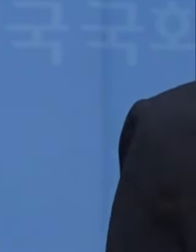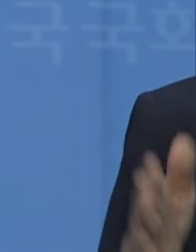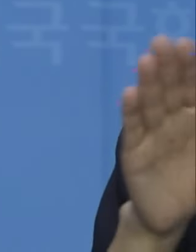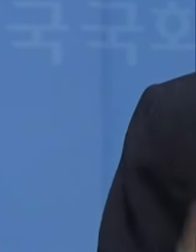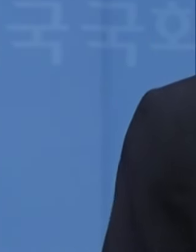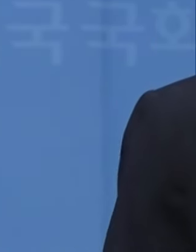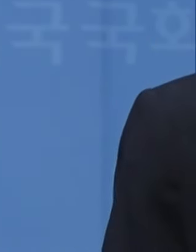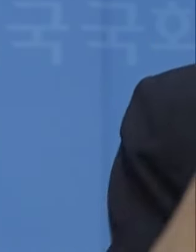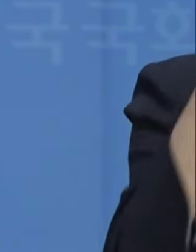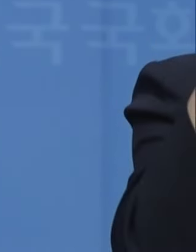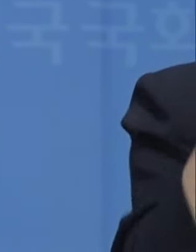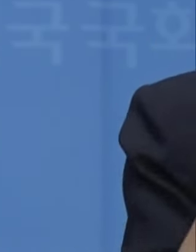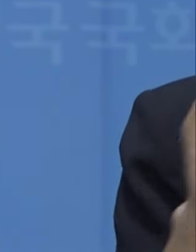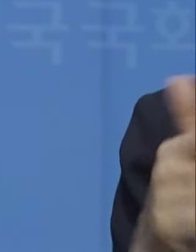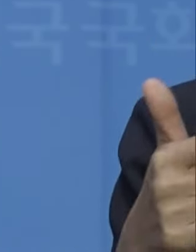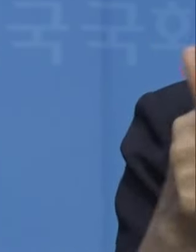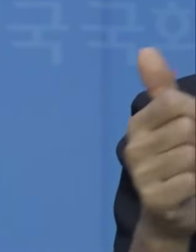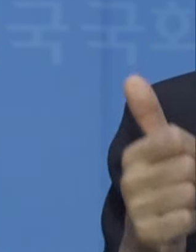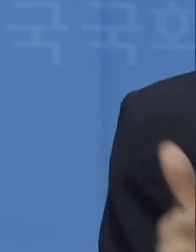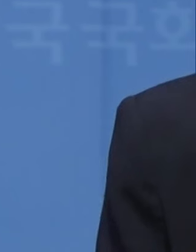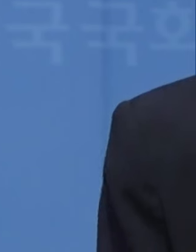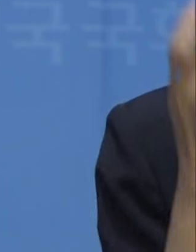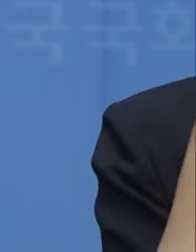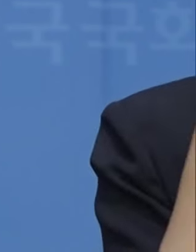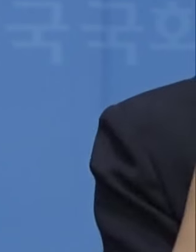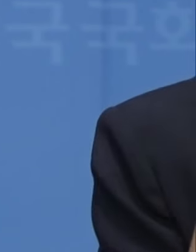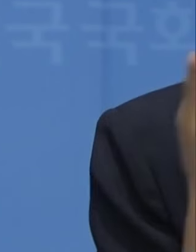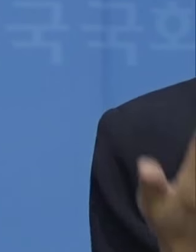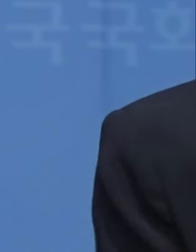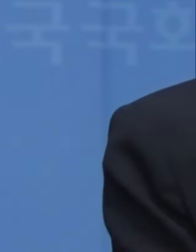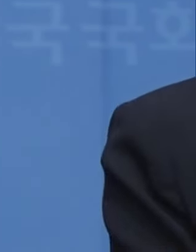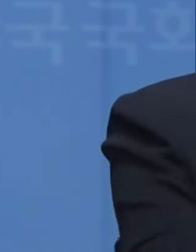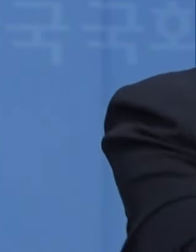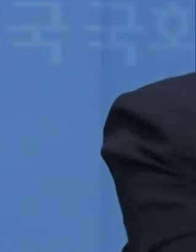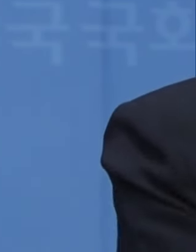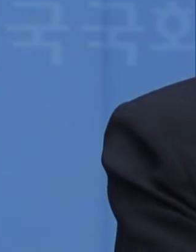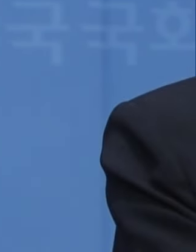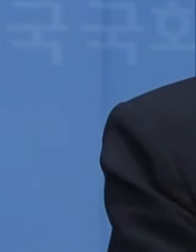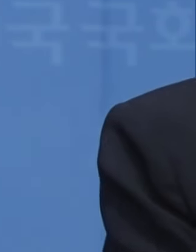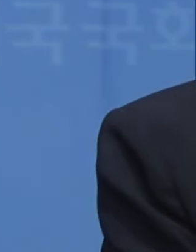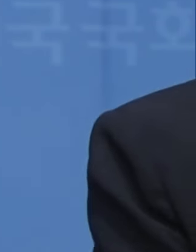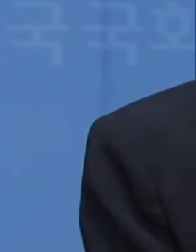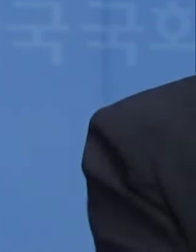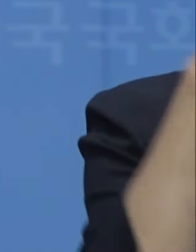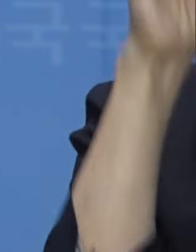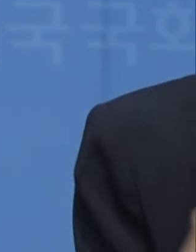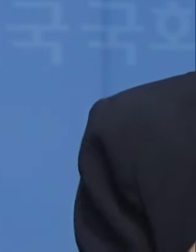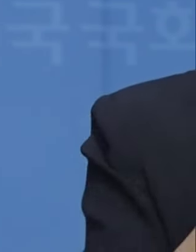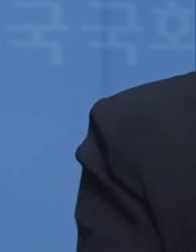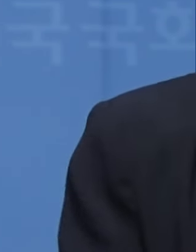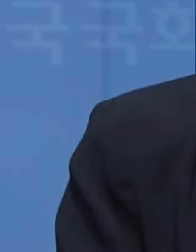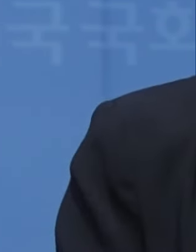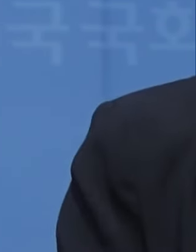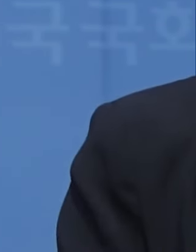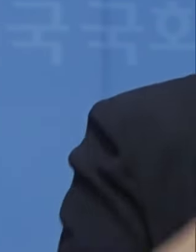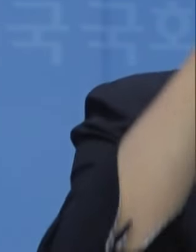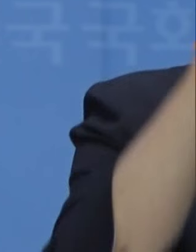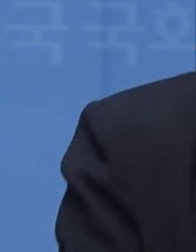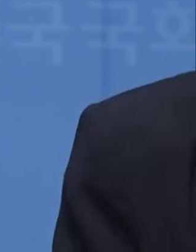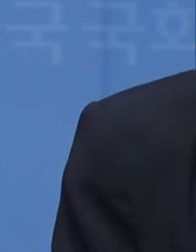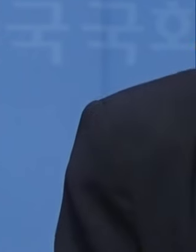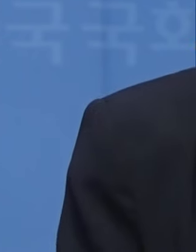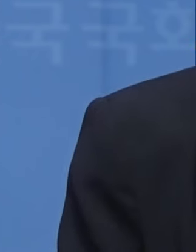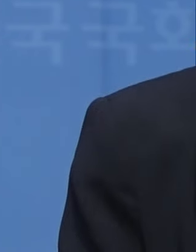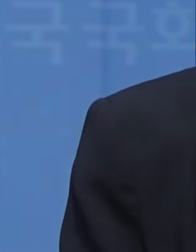그런데 경찰이 한전 위원장 딸의 허위 스펙 그리고 그 스펙을 활용한 대학 입학 의혹에 관련해 단 한